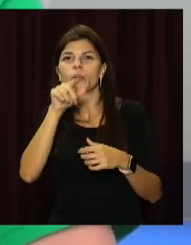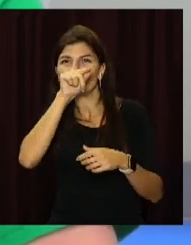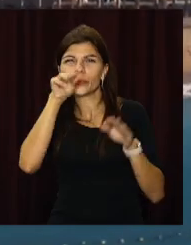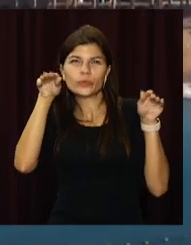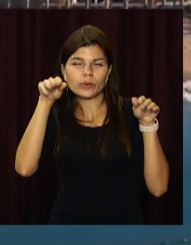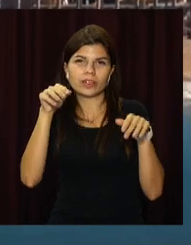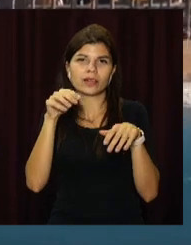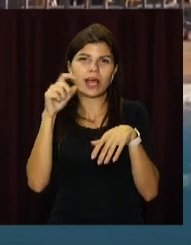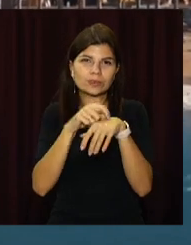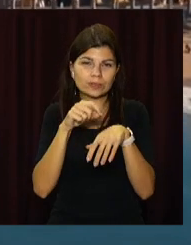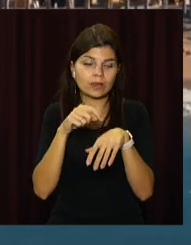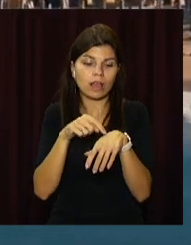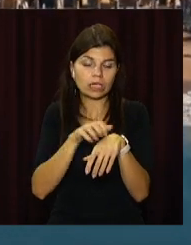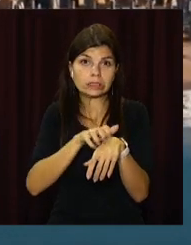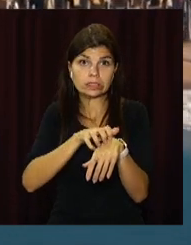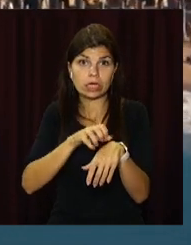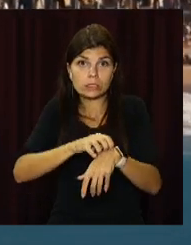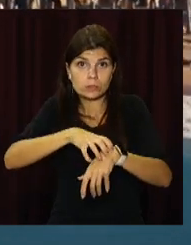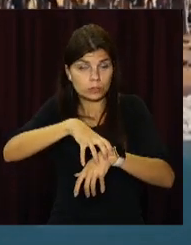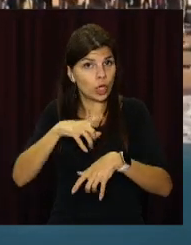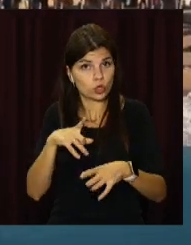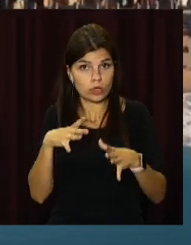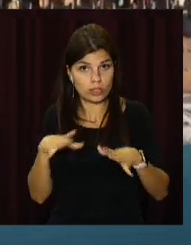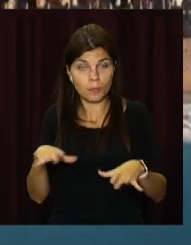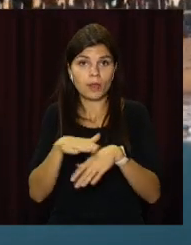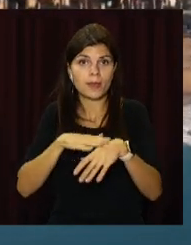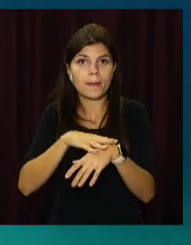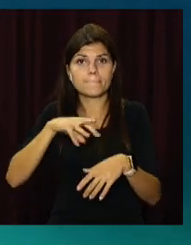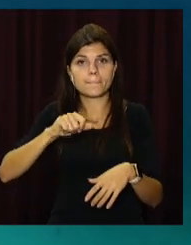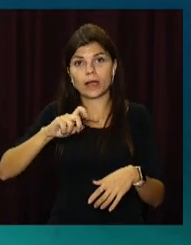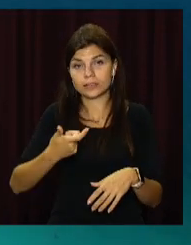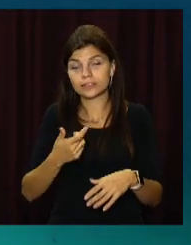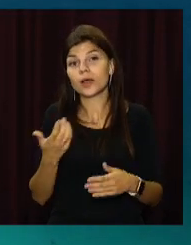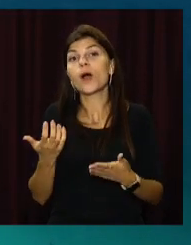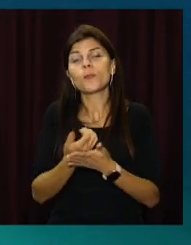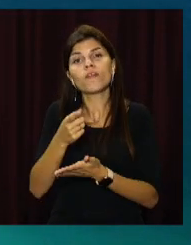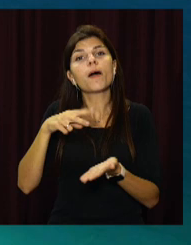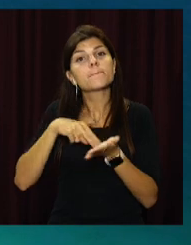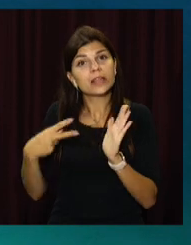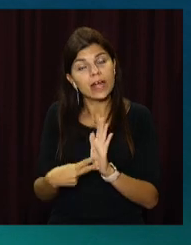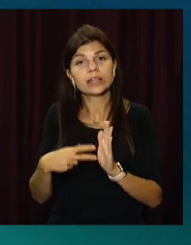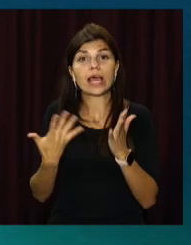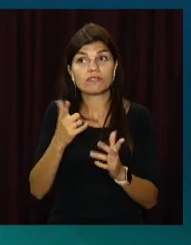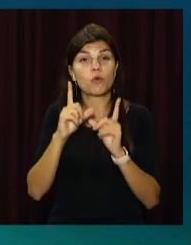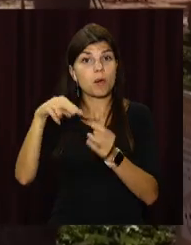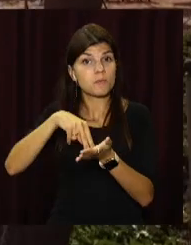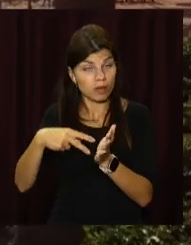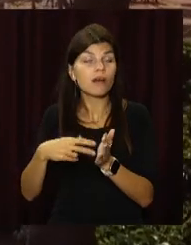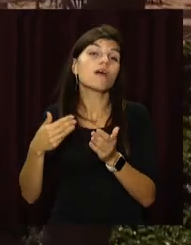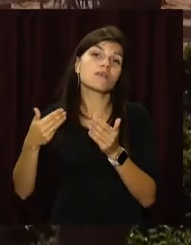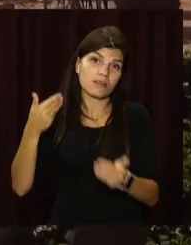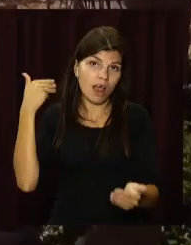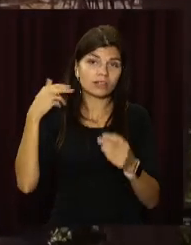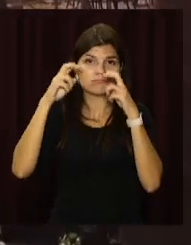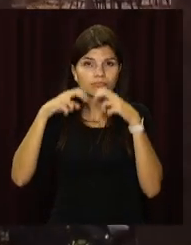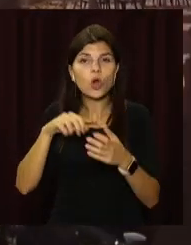ці язвички. Тож, аби відпустка вийшла вдалою та принесла лише позитивні емоції, плануйте її та готуйтесь заздалегідь. Марія